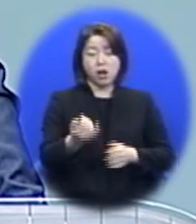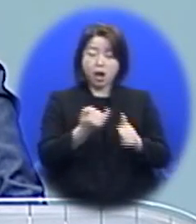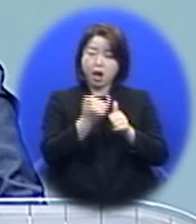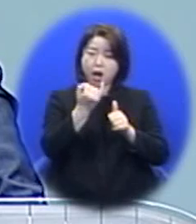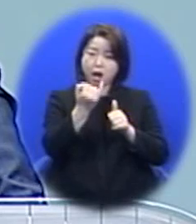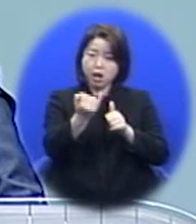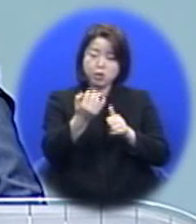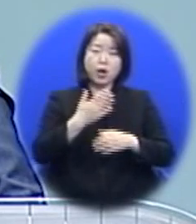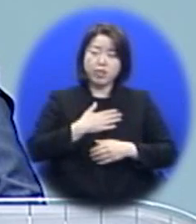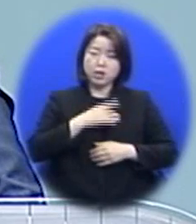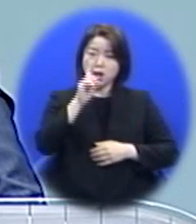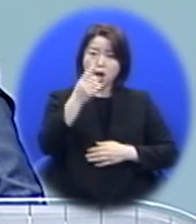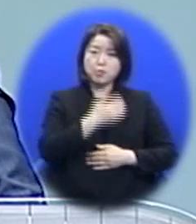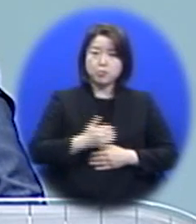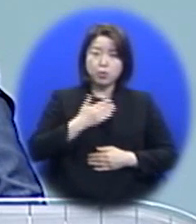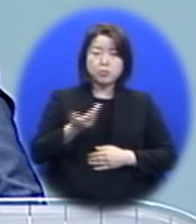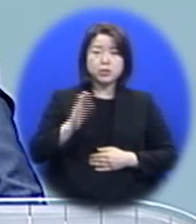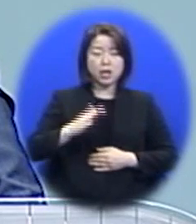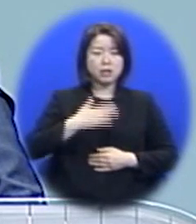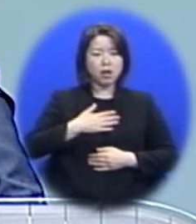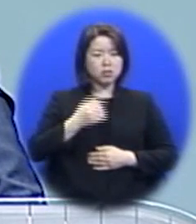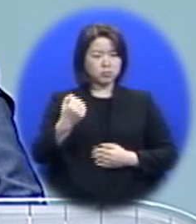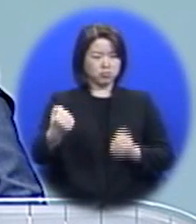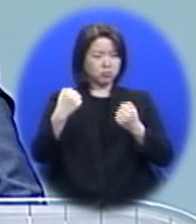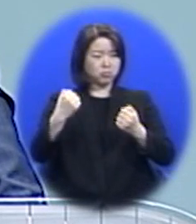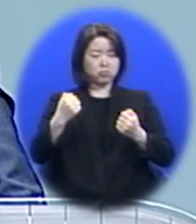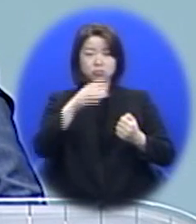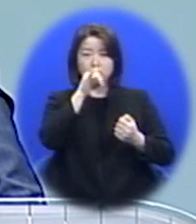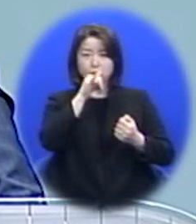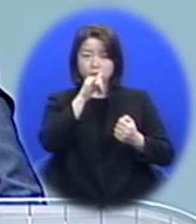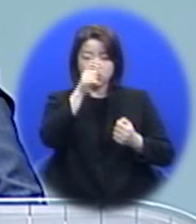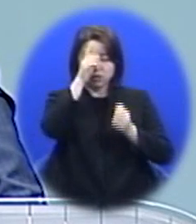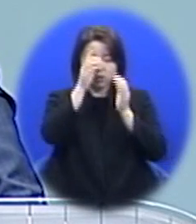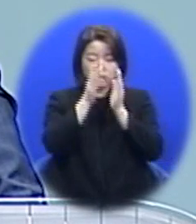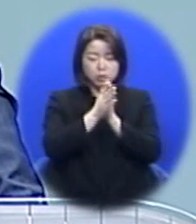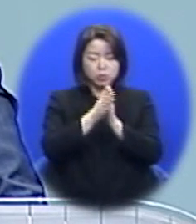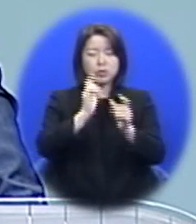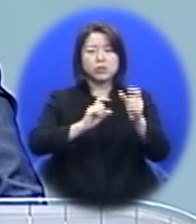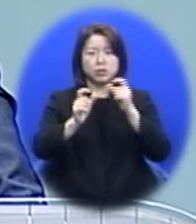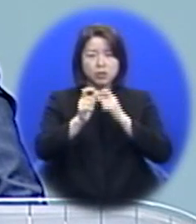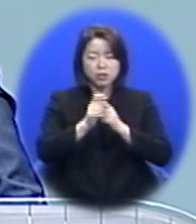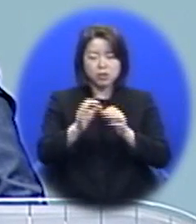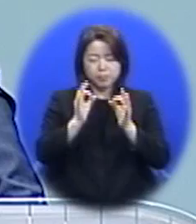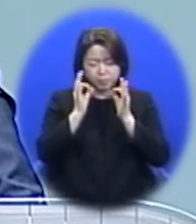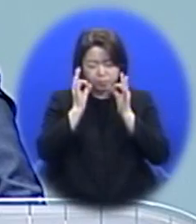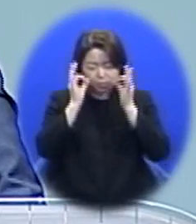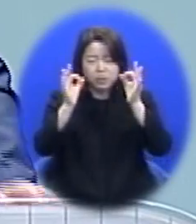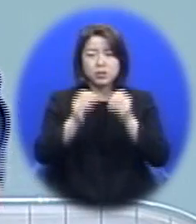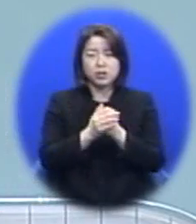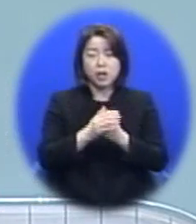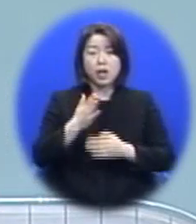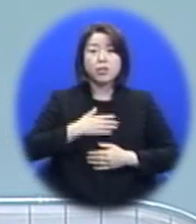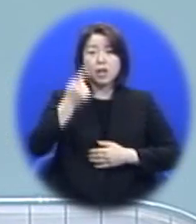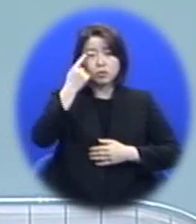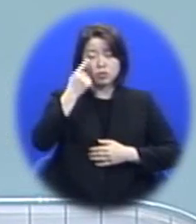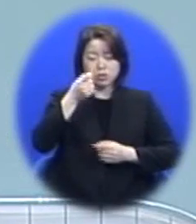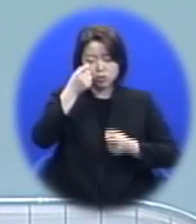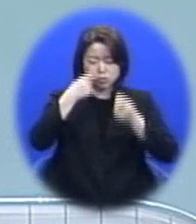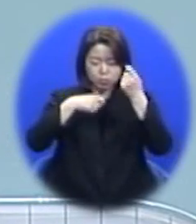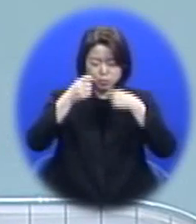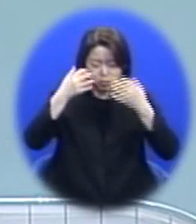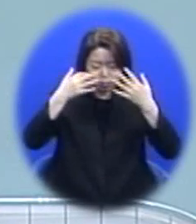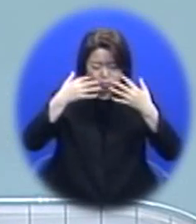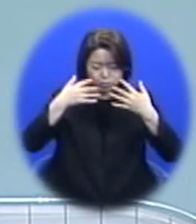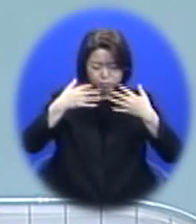나는 한 몸인데 나는 이렇게 멀쩡합니다. 기도는 점점 절박해져 갔고 내 눈에서 눈물이